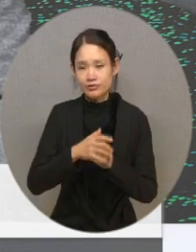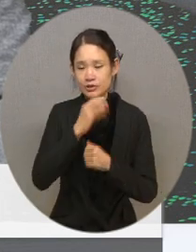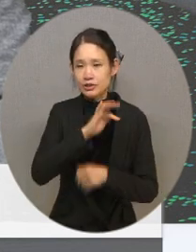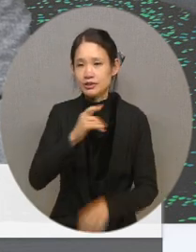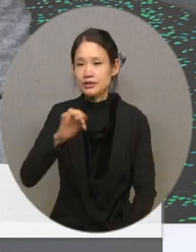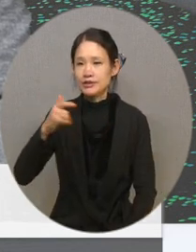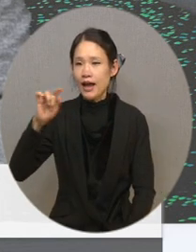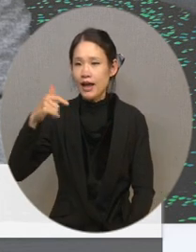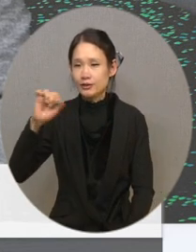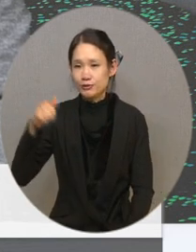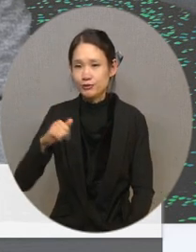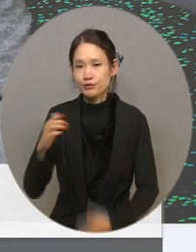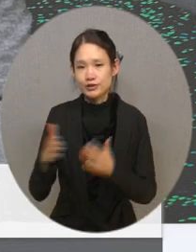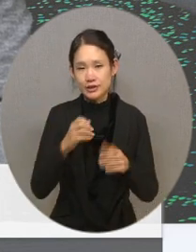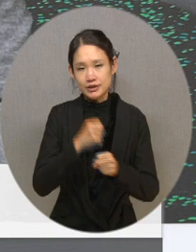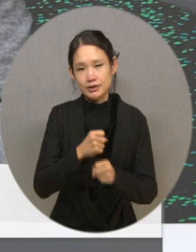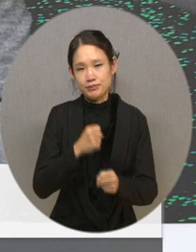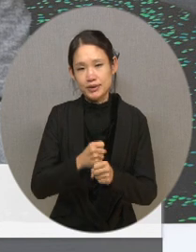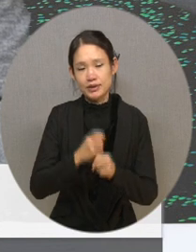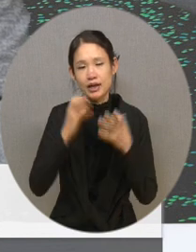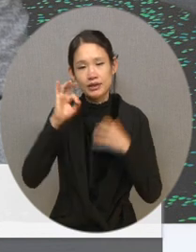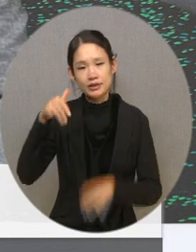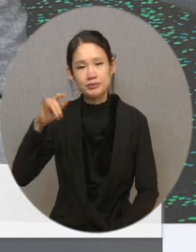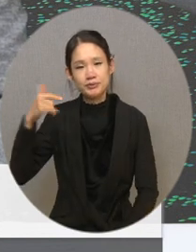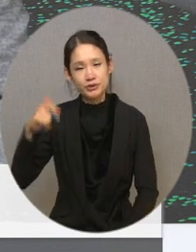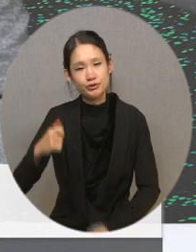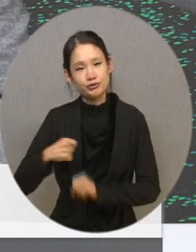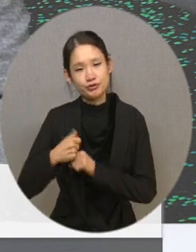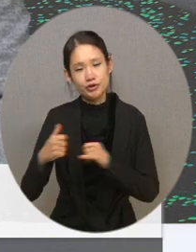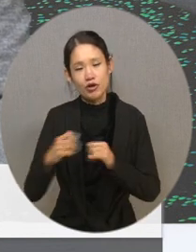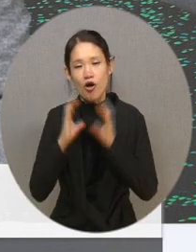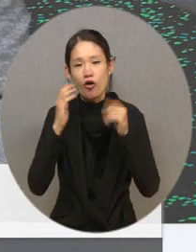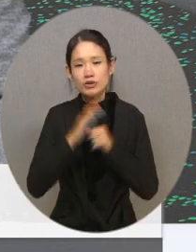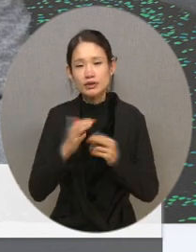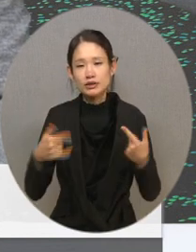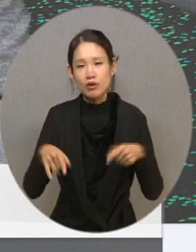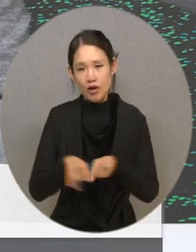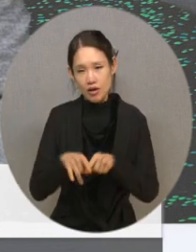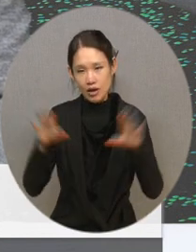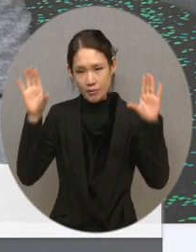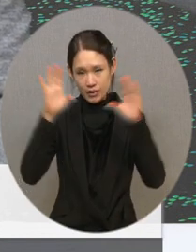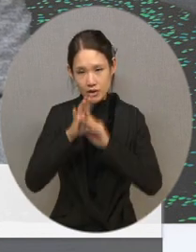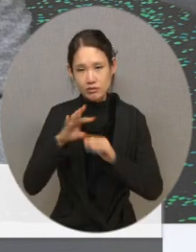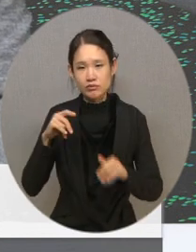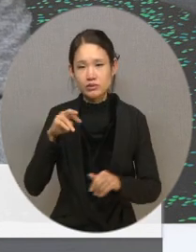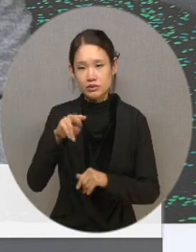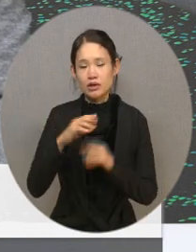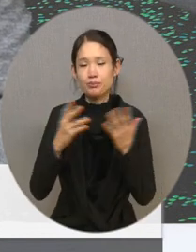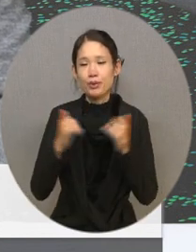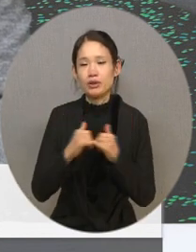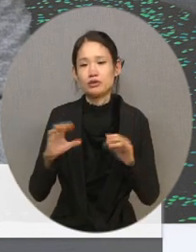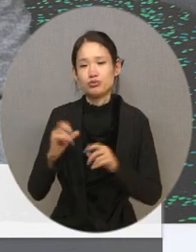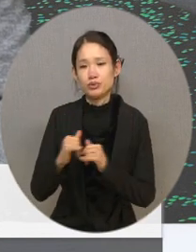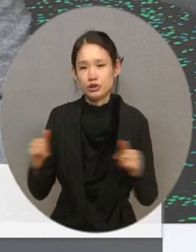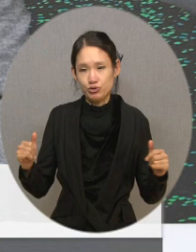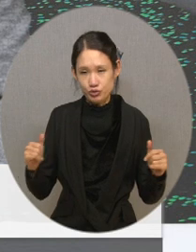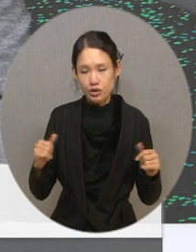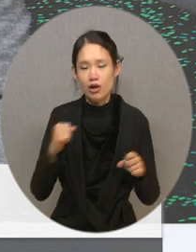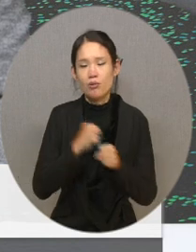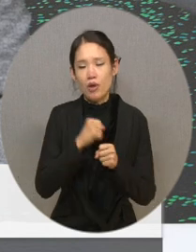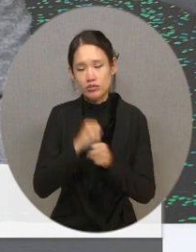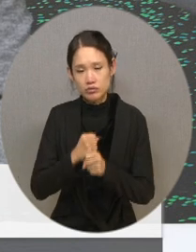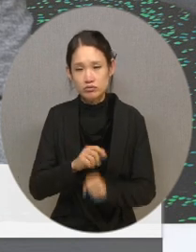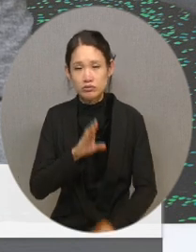조성했습니다. 김희수 진도군수는 어린이들과 야간에 산책하는 많은 군민들을 위해